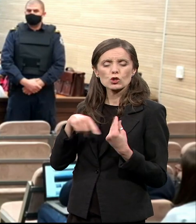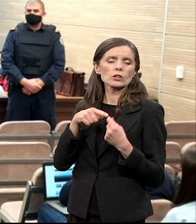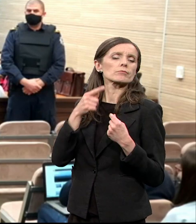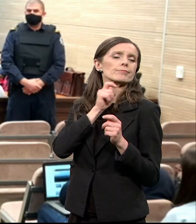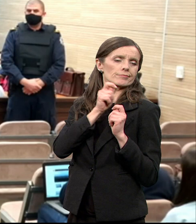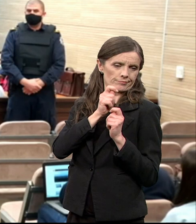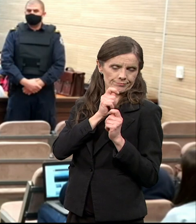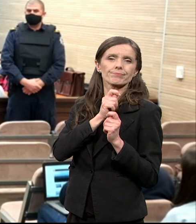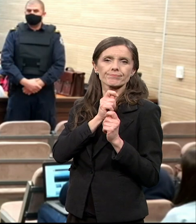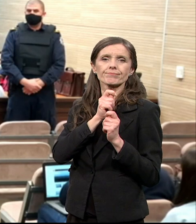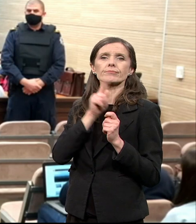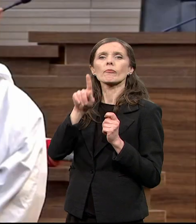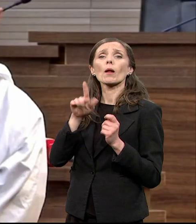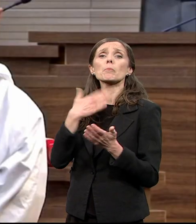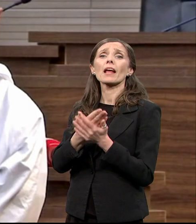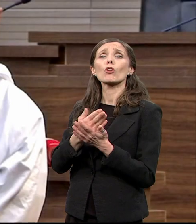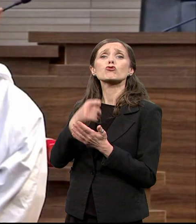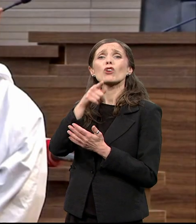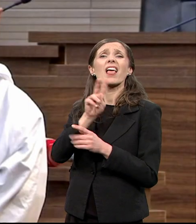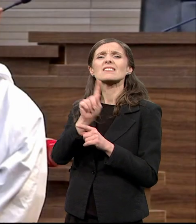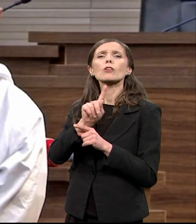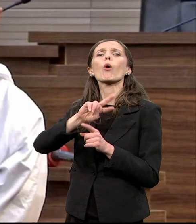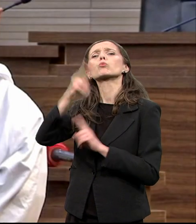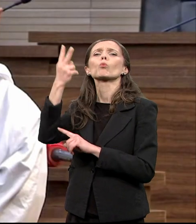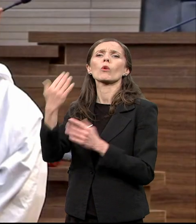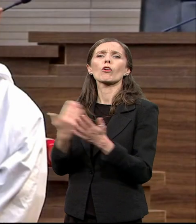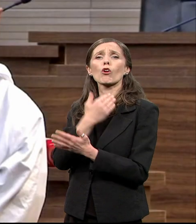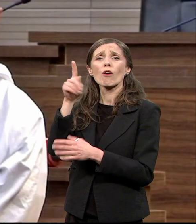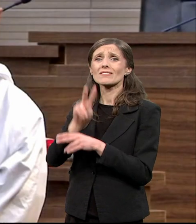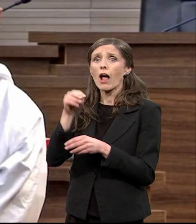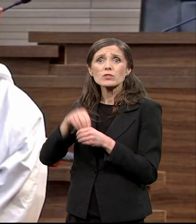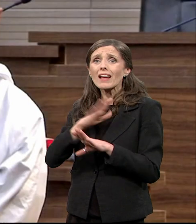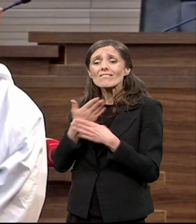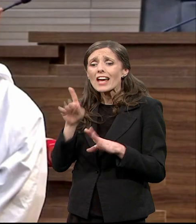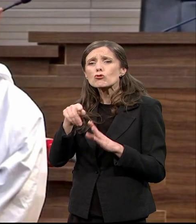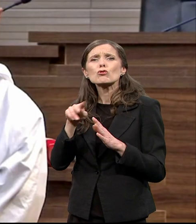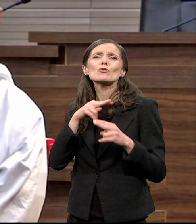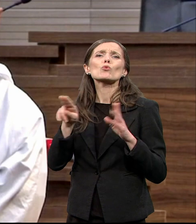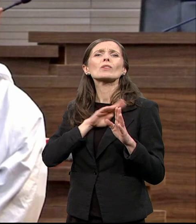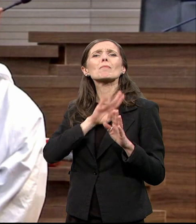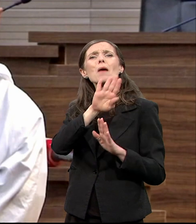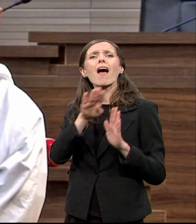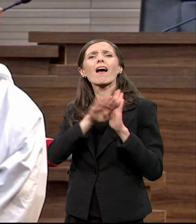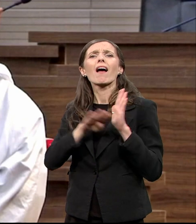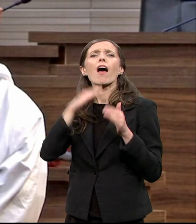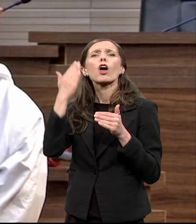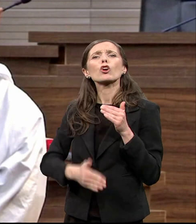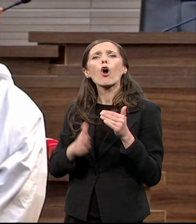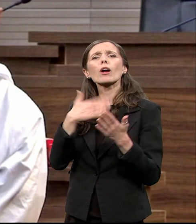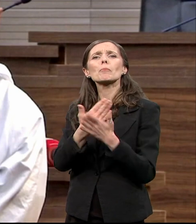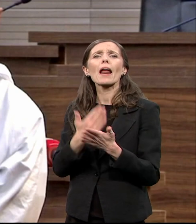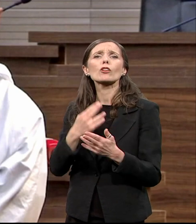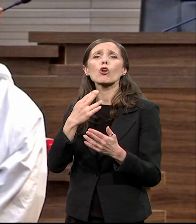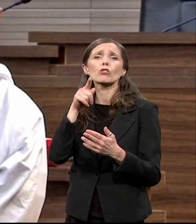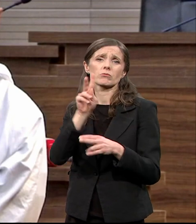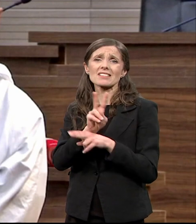se dogovorili, predložili nakon isteka zakonskih rokova nove svedoke dodatne koji će sada da